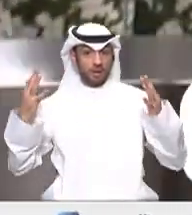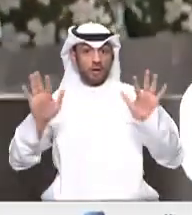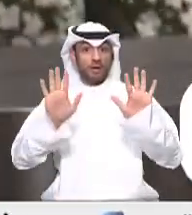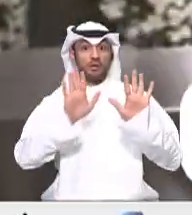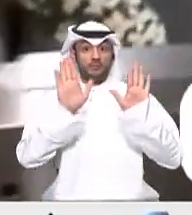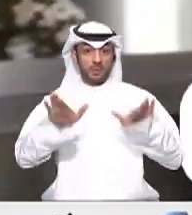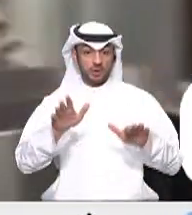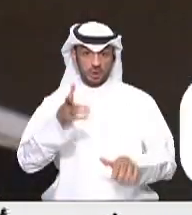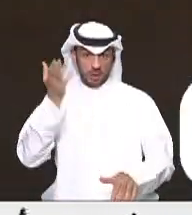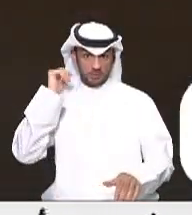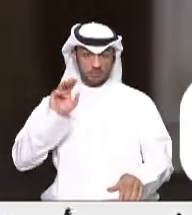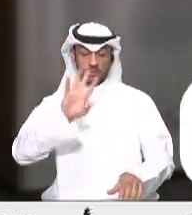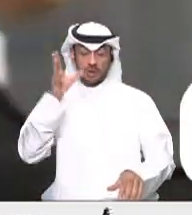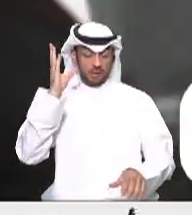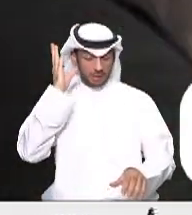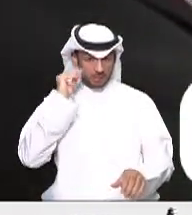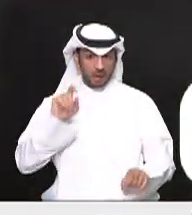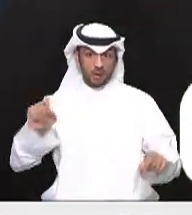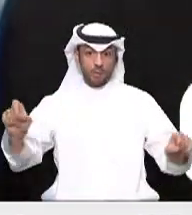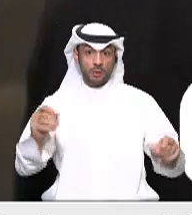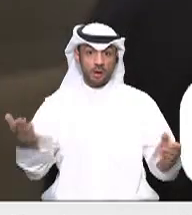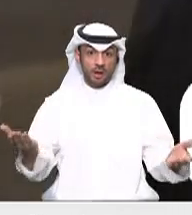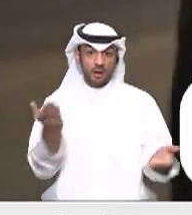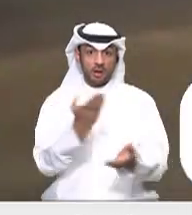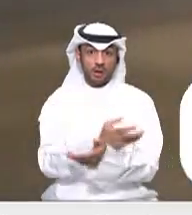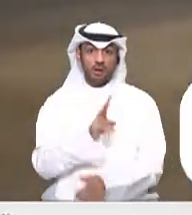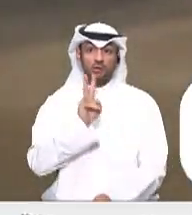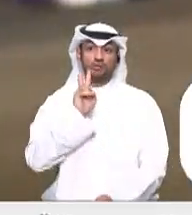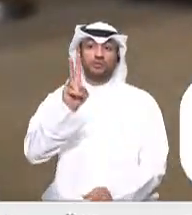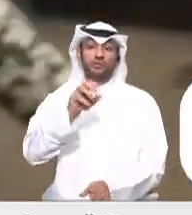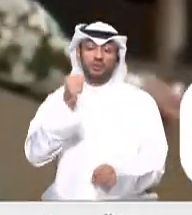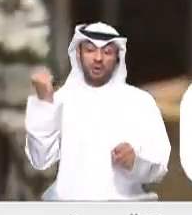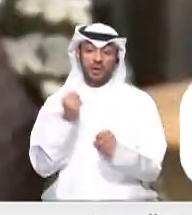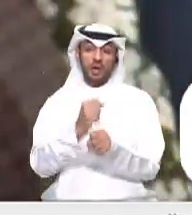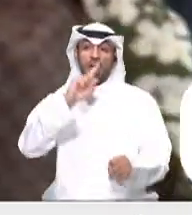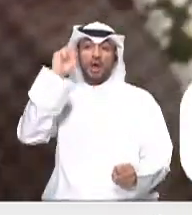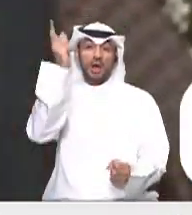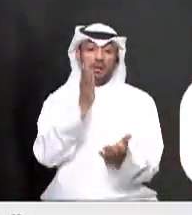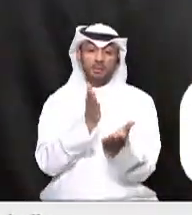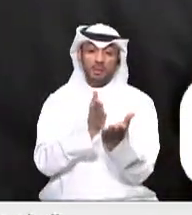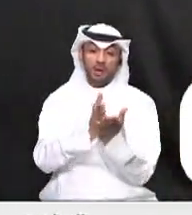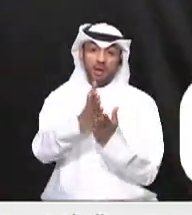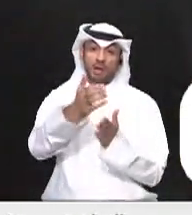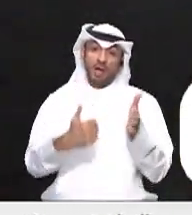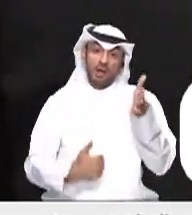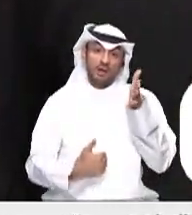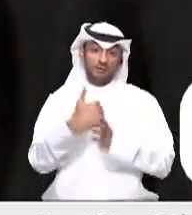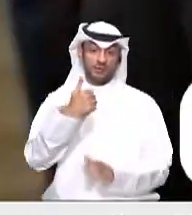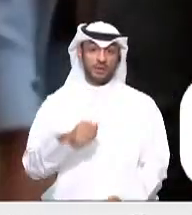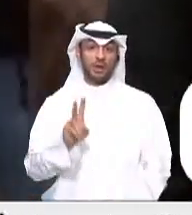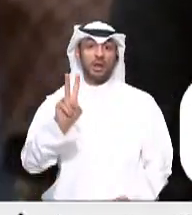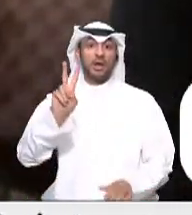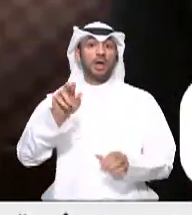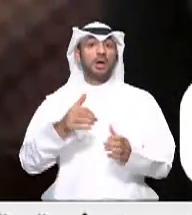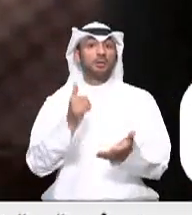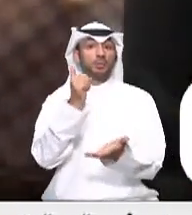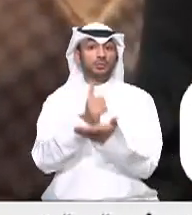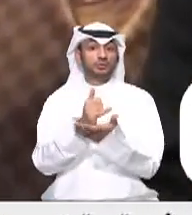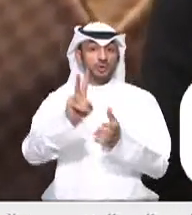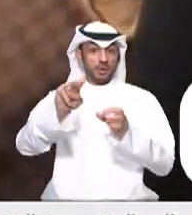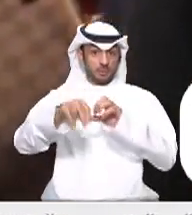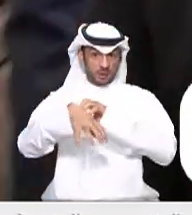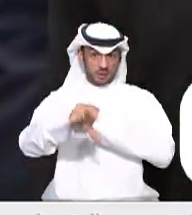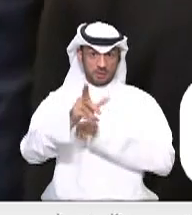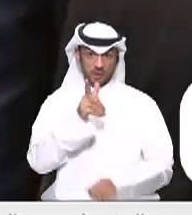أمس ميثاقا يهدف إلى وضع العالم على مسار أفضل. وكان الأمين العام للأمم المتحدة أنطونيو غوتيريش